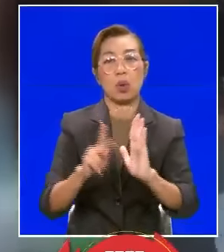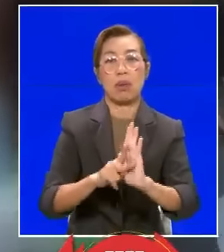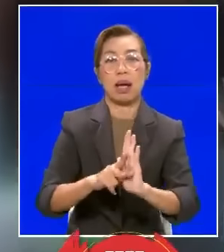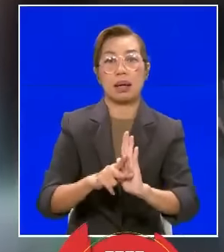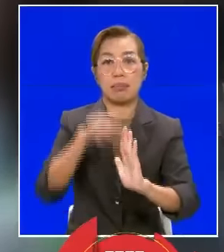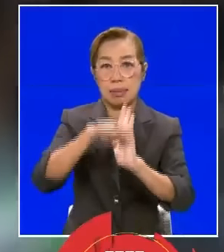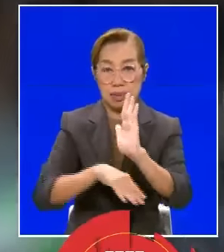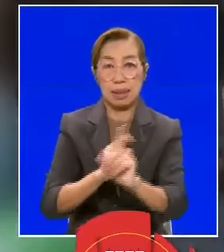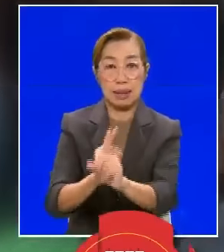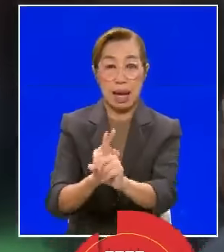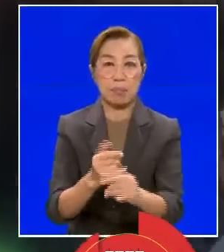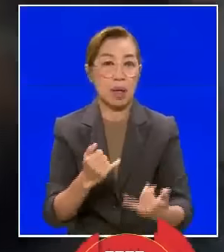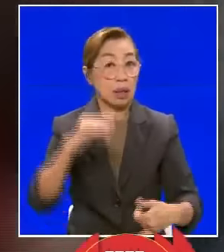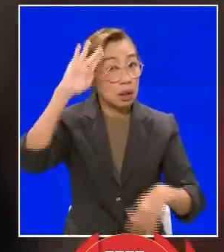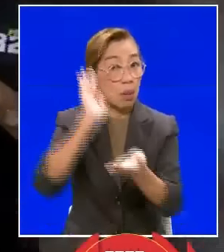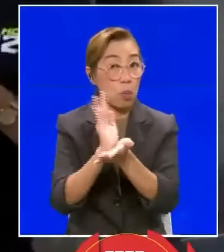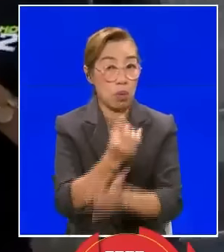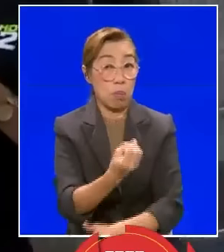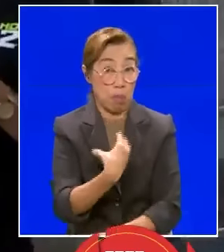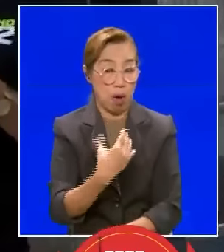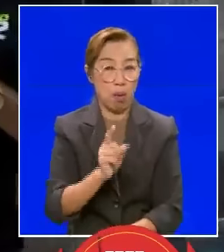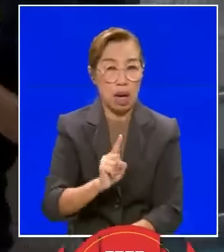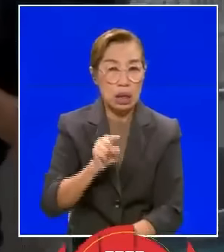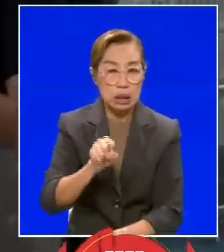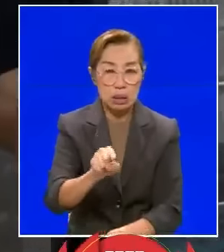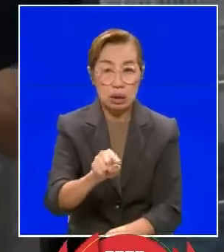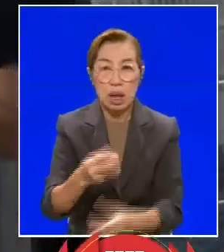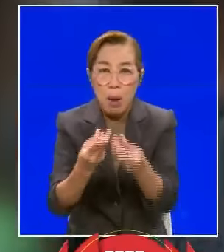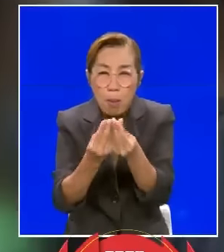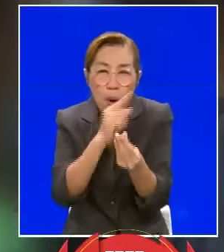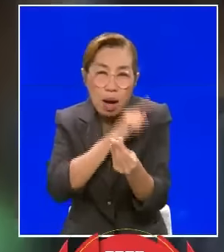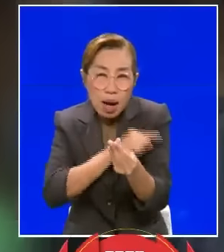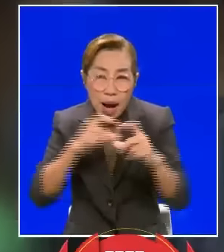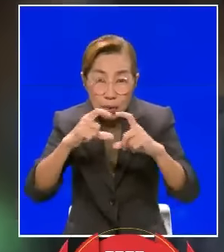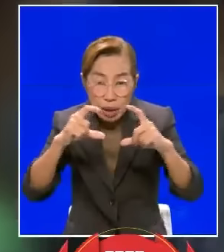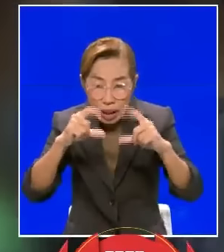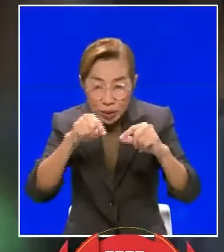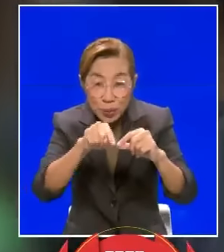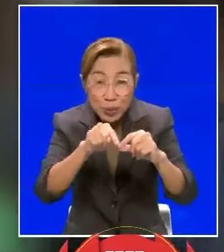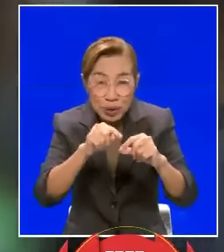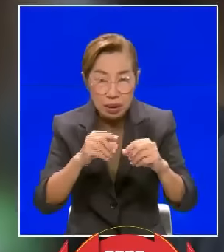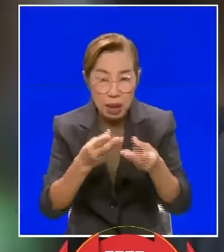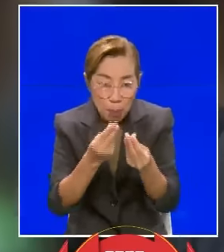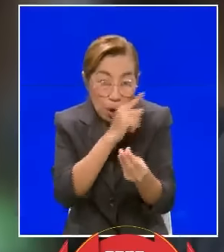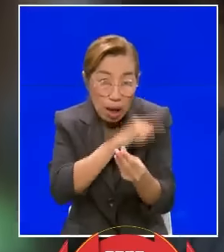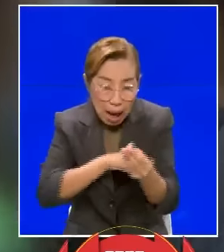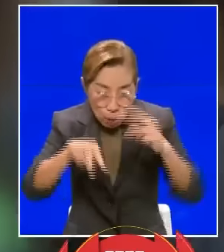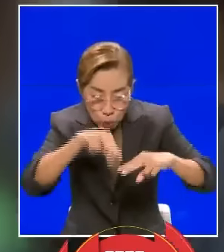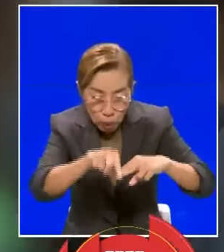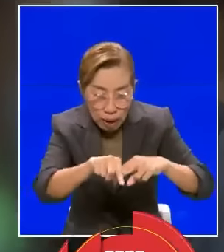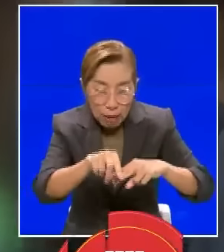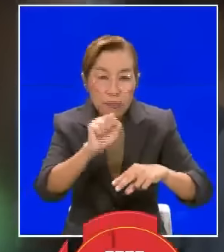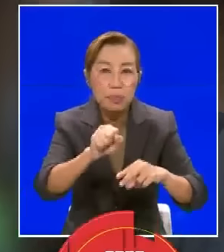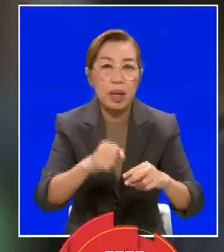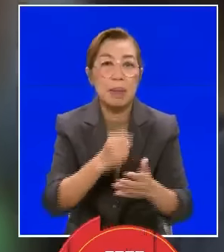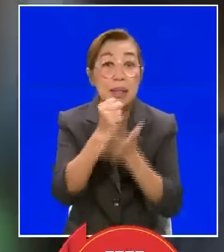ต้นแหล่งข่าวจากตำรวจระบุนะครับว่าจากการตรวจสอบผงสีขาวในเบื้องต้นนั้นนะครับพบว่าเป็นยาเ